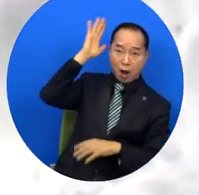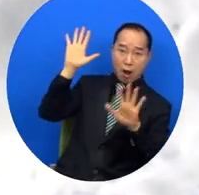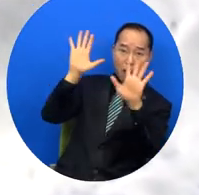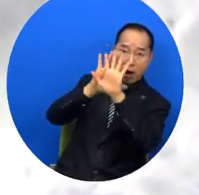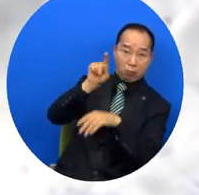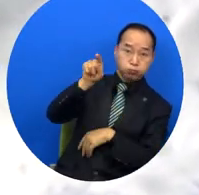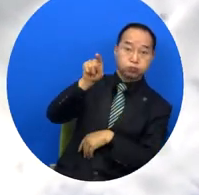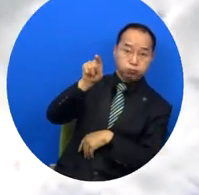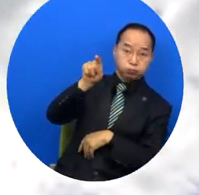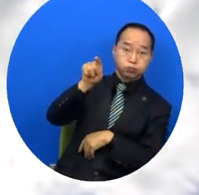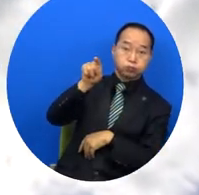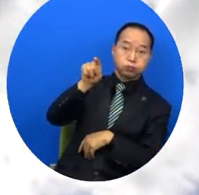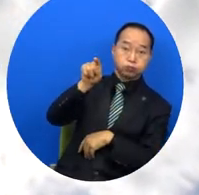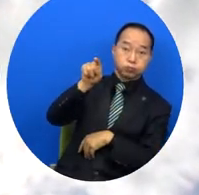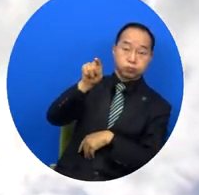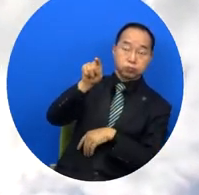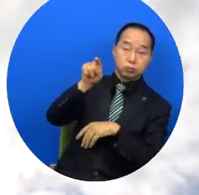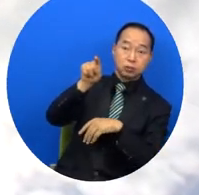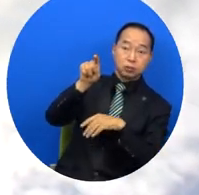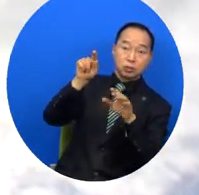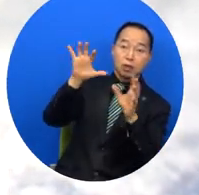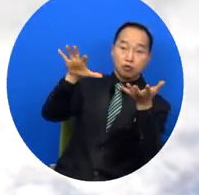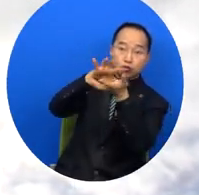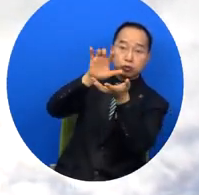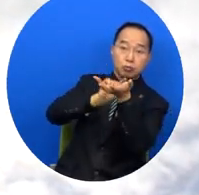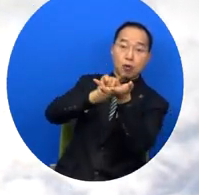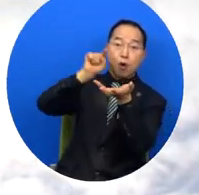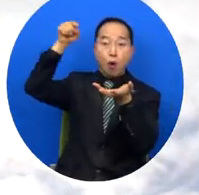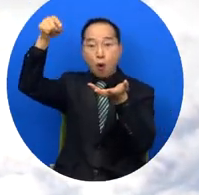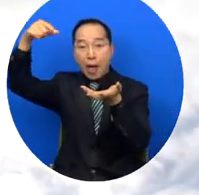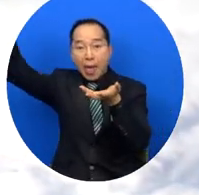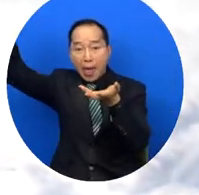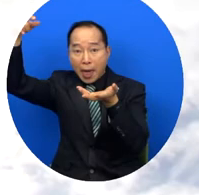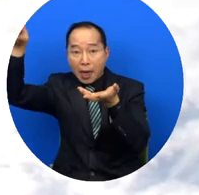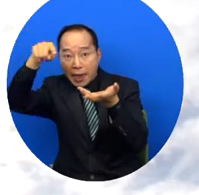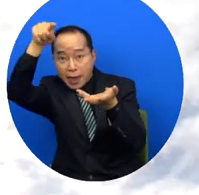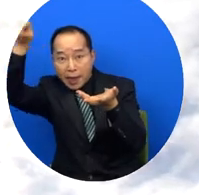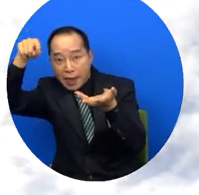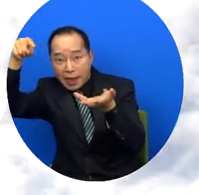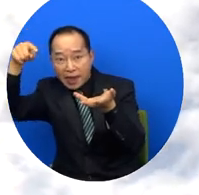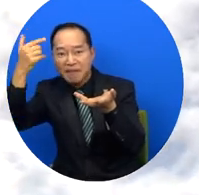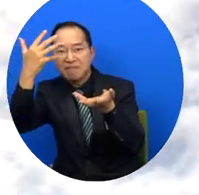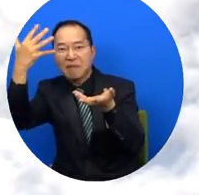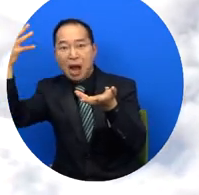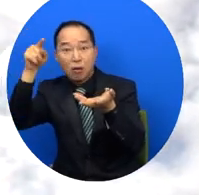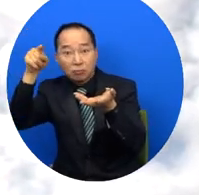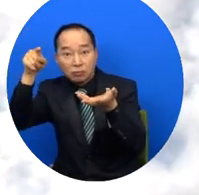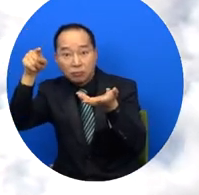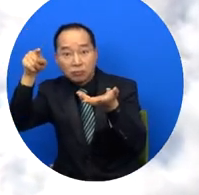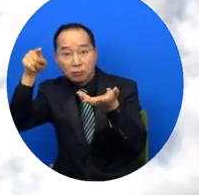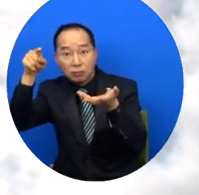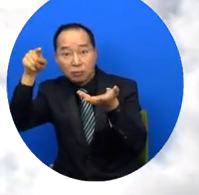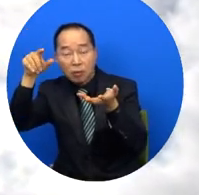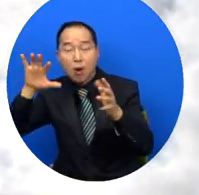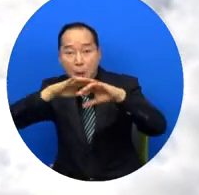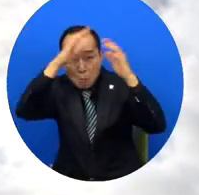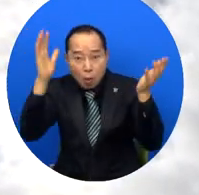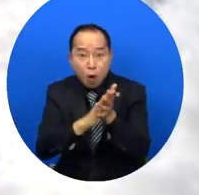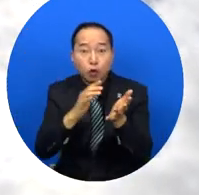보면 까맣잖아 밖에서 보면 겉감이 까맣잖아요. 그 저 뒤에는 어때요? 뒤에가